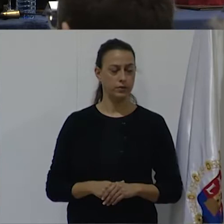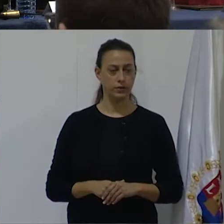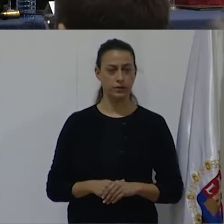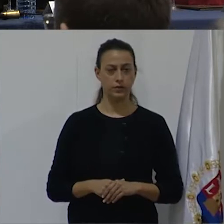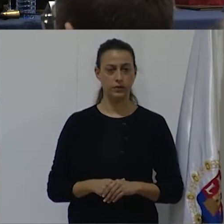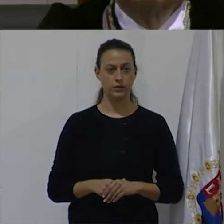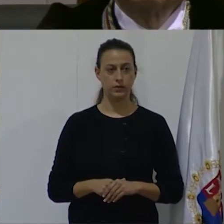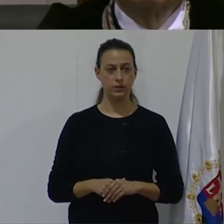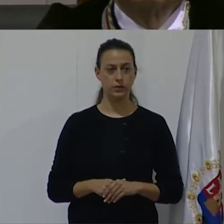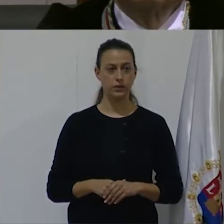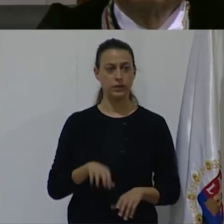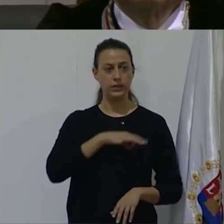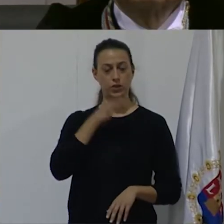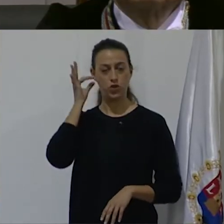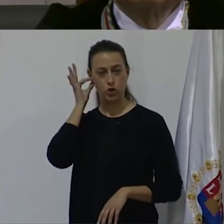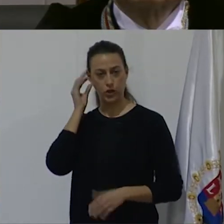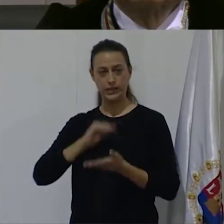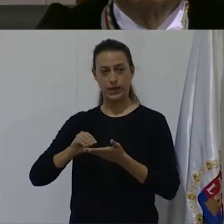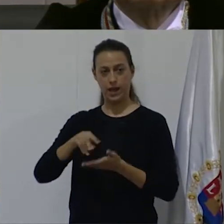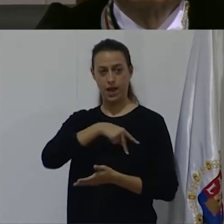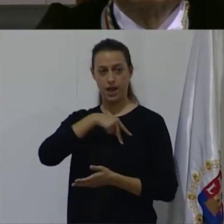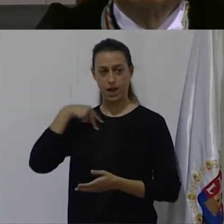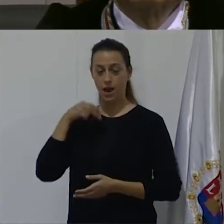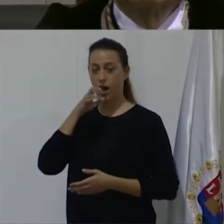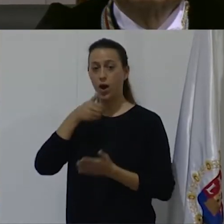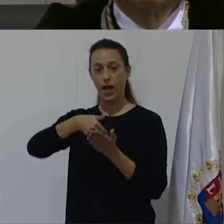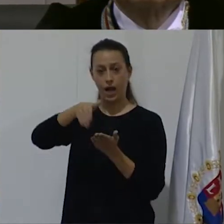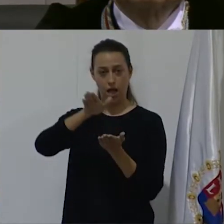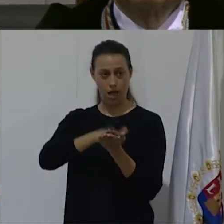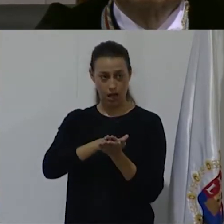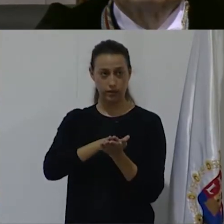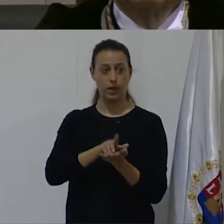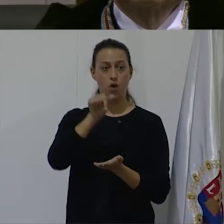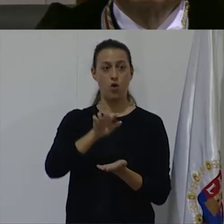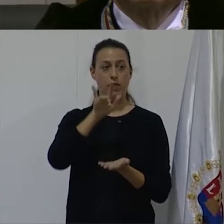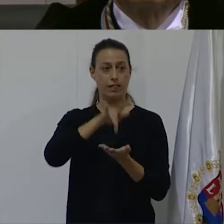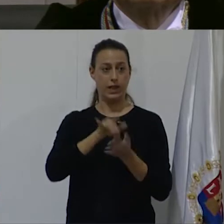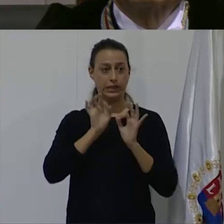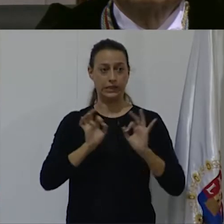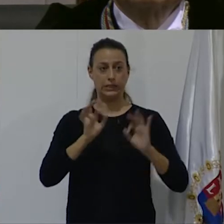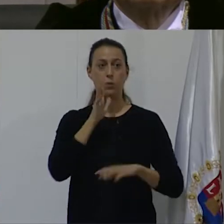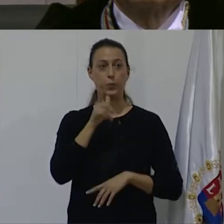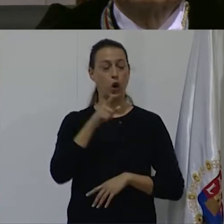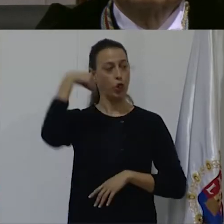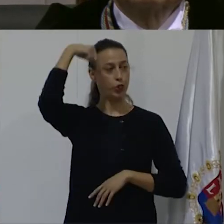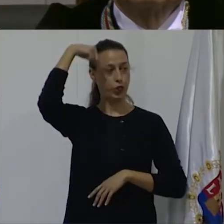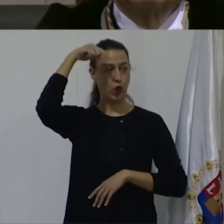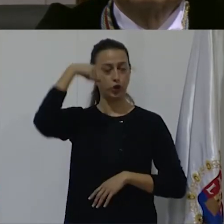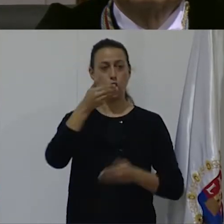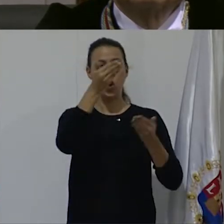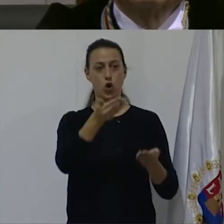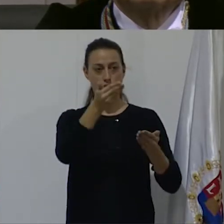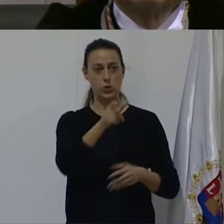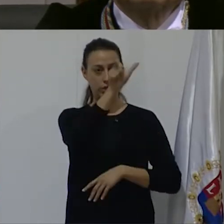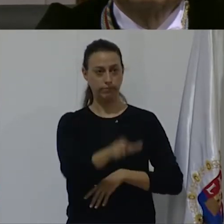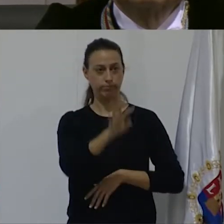Señora secretaria general, farà la lectura de l'acta de nomenament com a la doctora honoris causa per la Universitat d'Alacant a favor del senyor Tomás